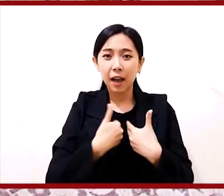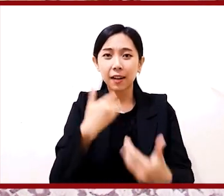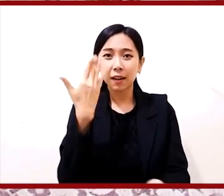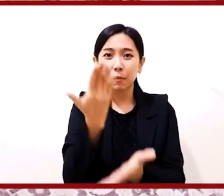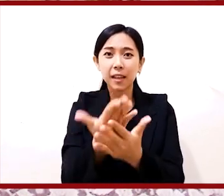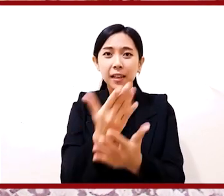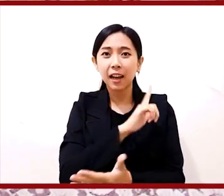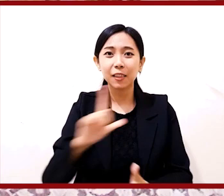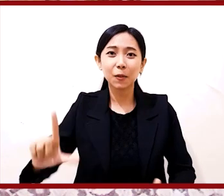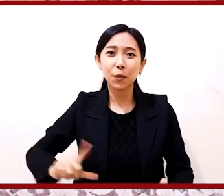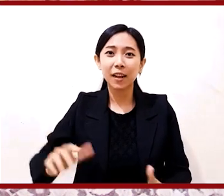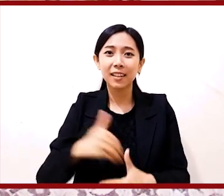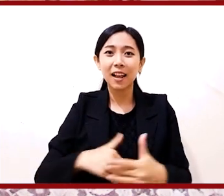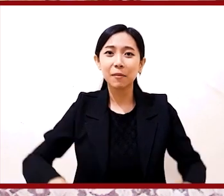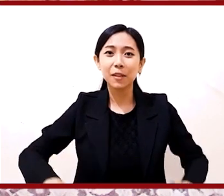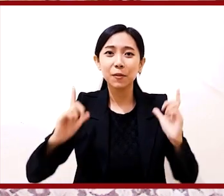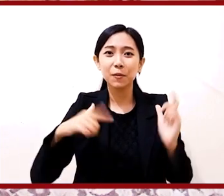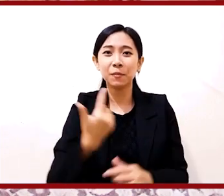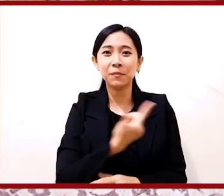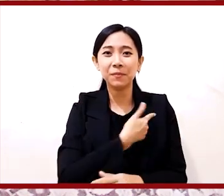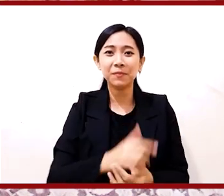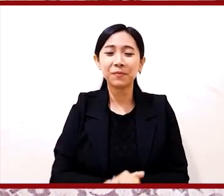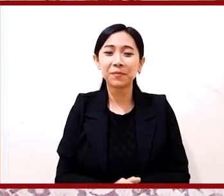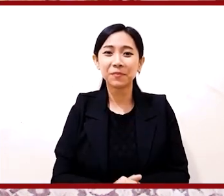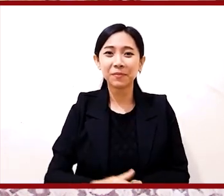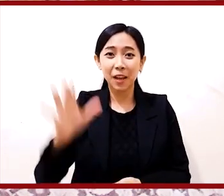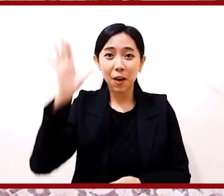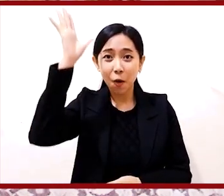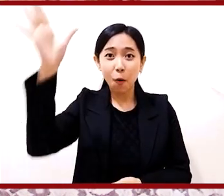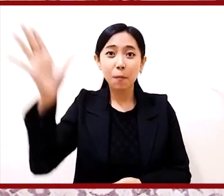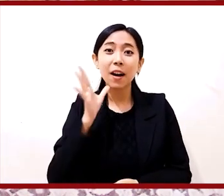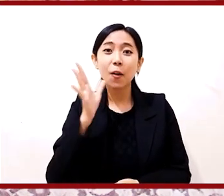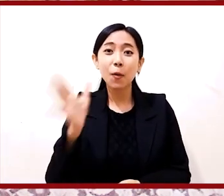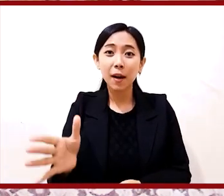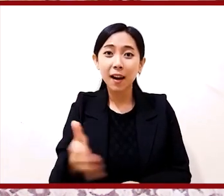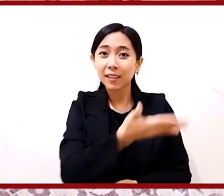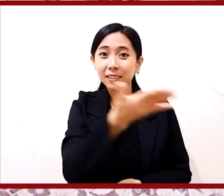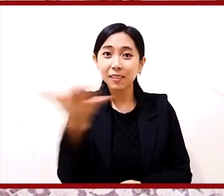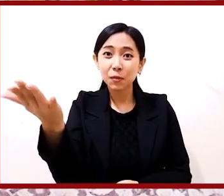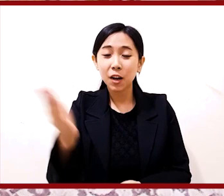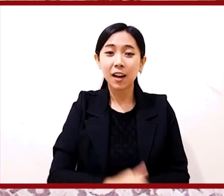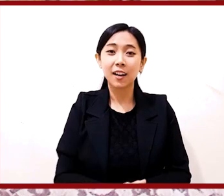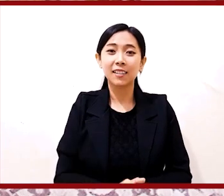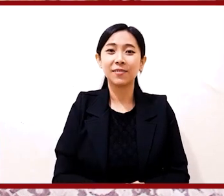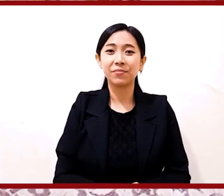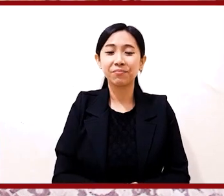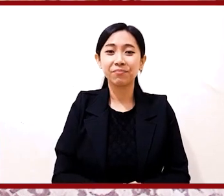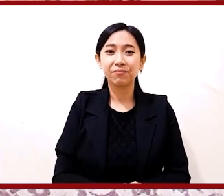ada kebaikan Tuhan dalam hidup kita. Opa-opa yang dikasihi Tuhan,